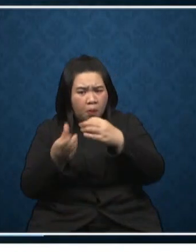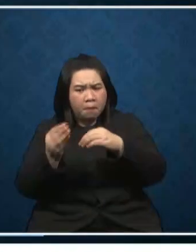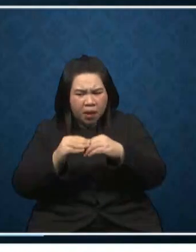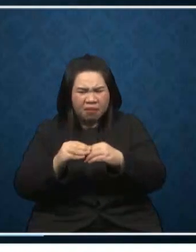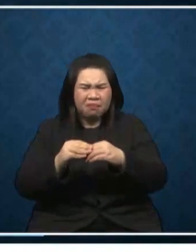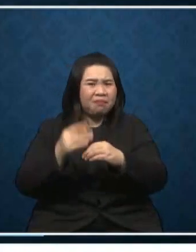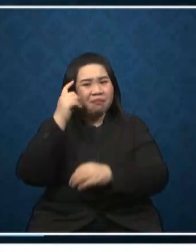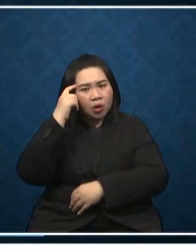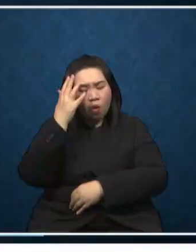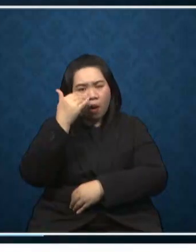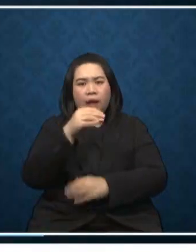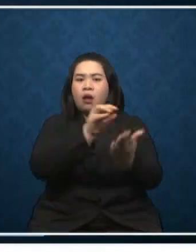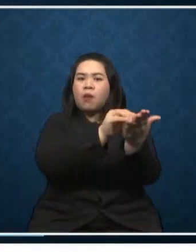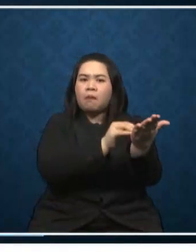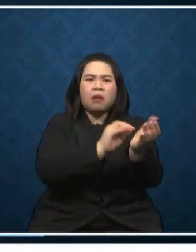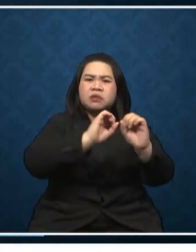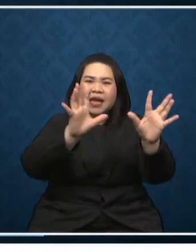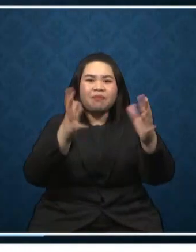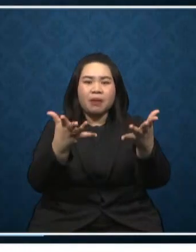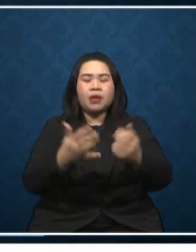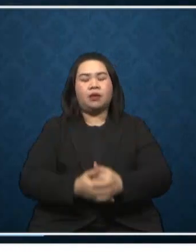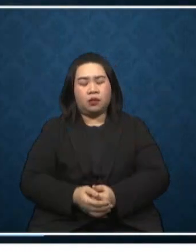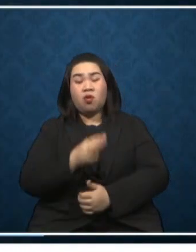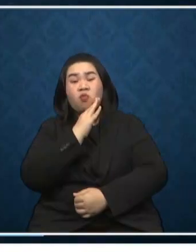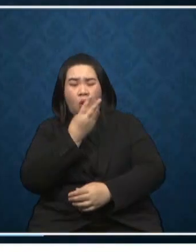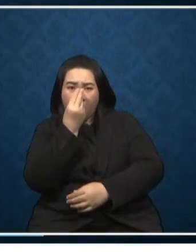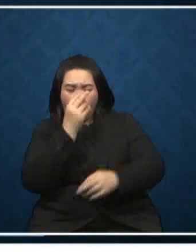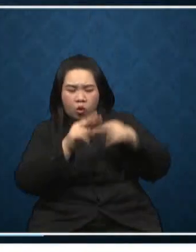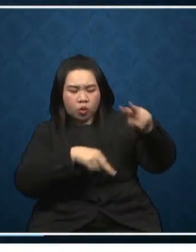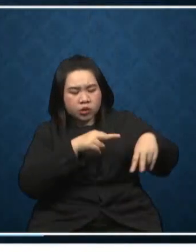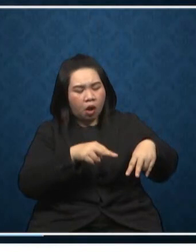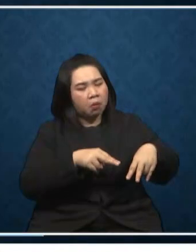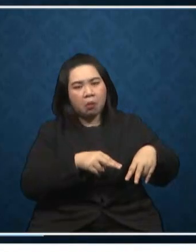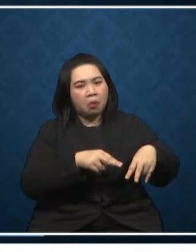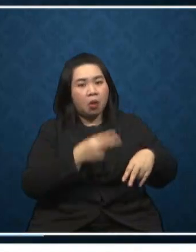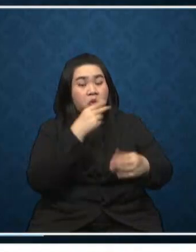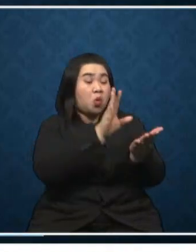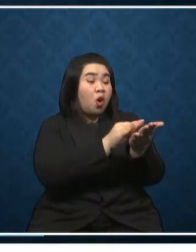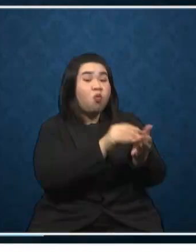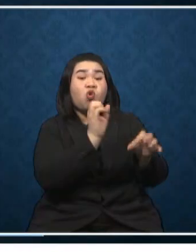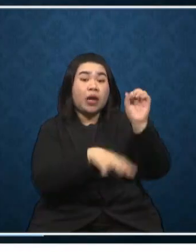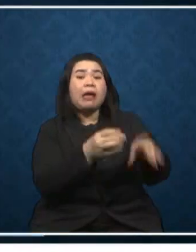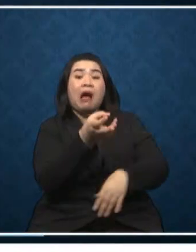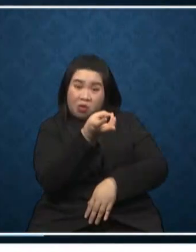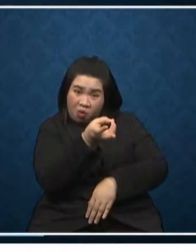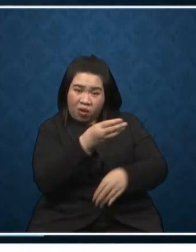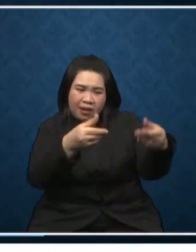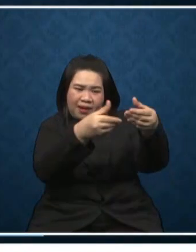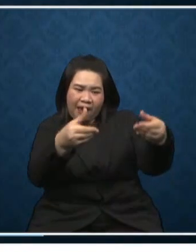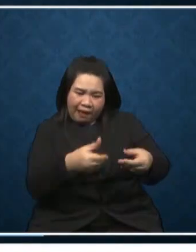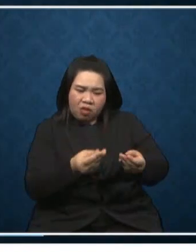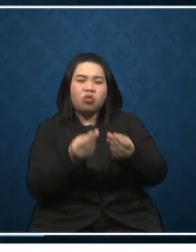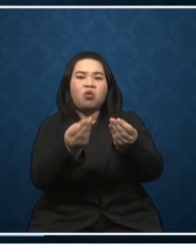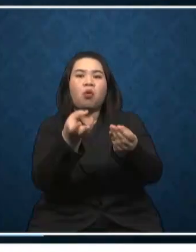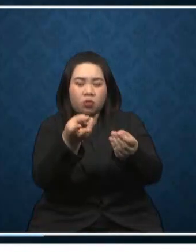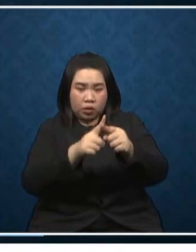สากรรไม่แนอน ไม่แ่ชัดเอาจๆ ไปตวสจๆ้ว ตรวใหญ่จะน้อย ตามรายงานมาน้อยแต่เว